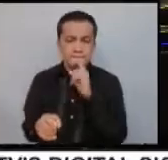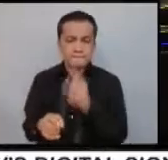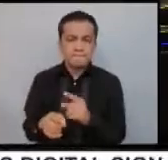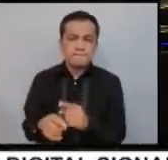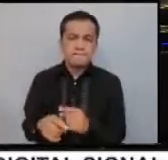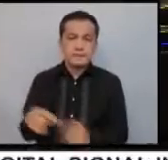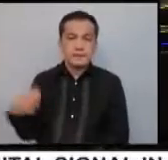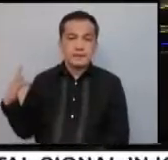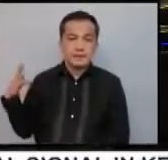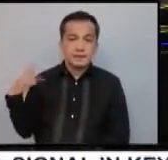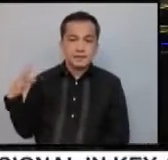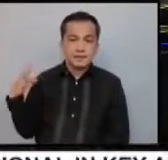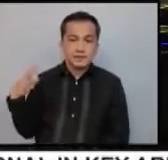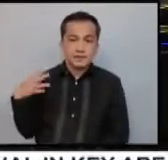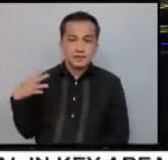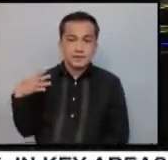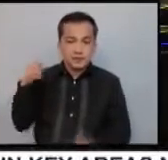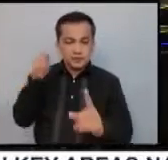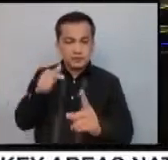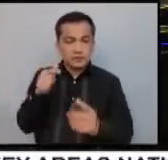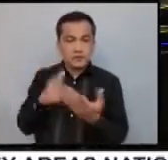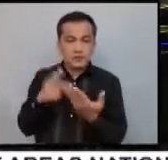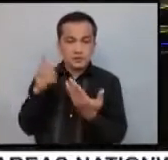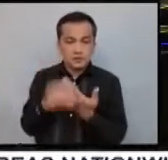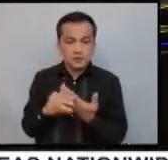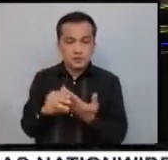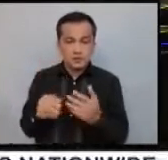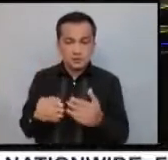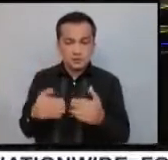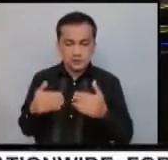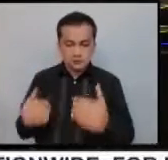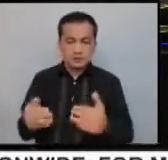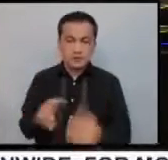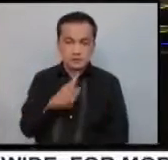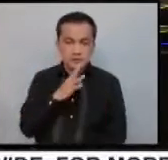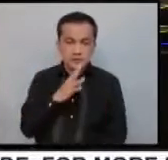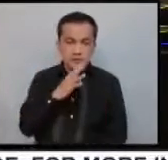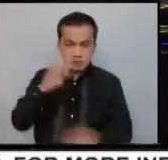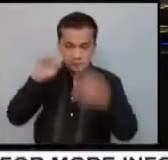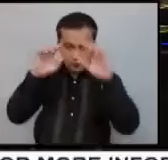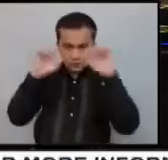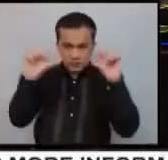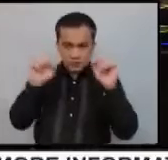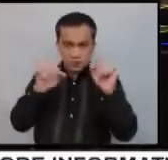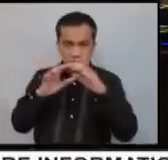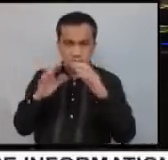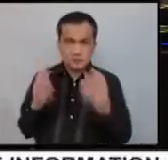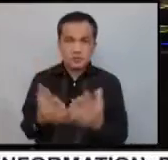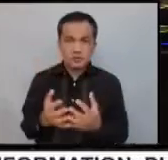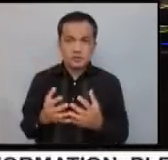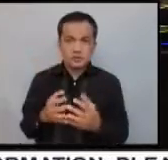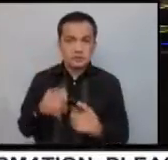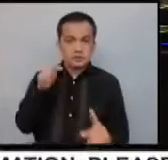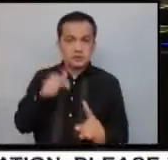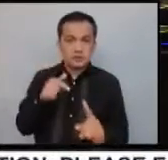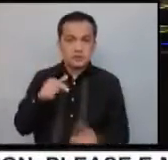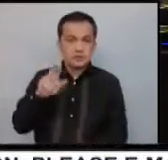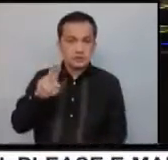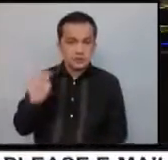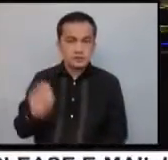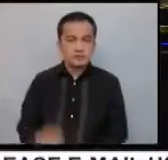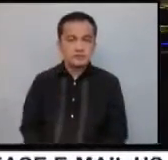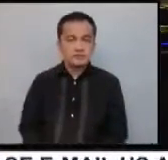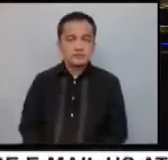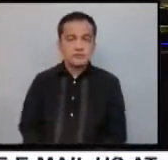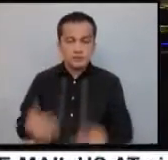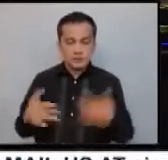nila yung particular na mga programa na isusulong at sasabihin ng Pangulo sa buong mundo, particular sa United Nations. So excited sila at